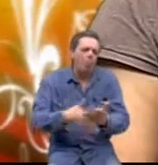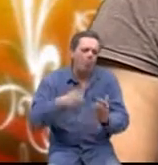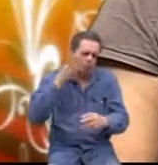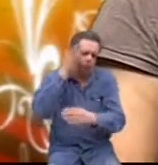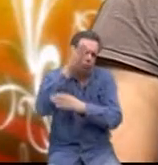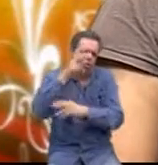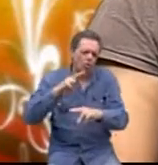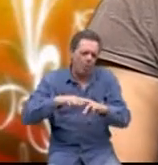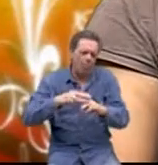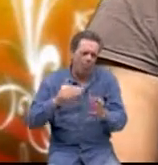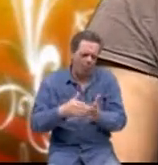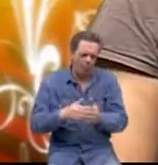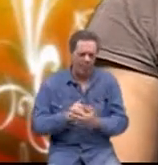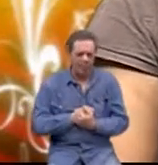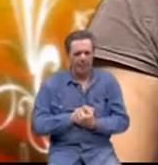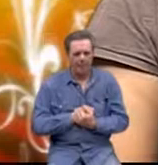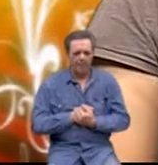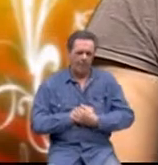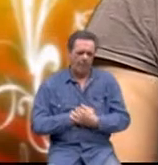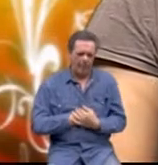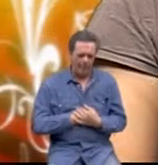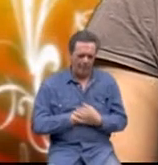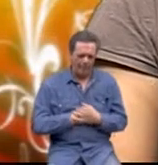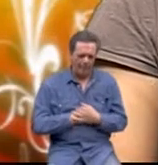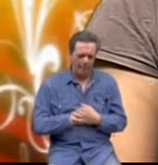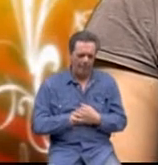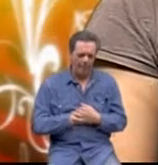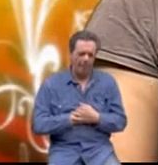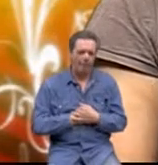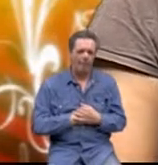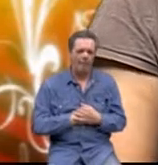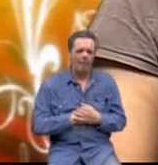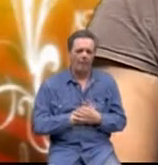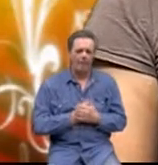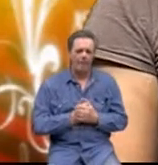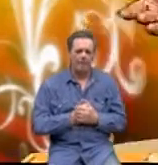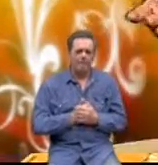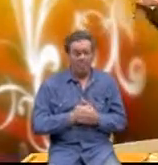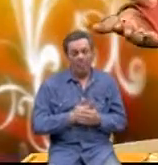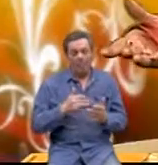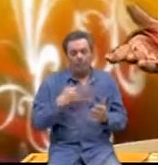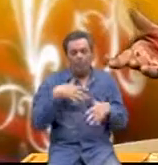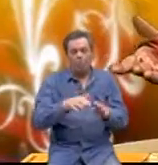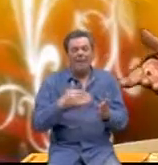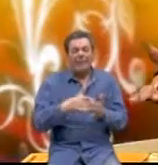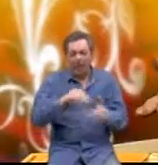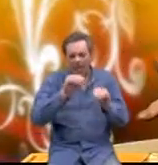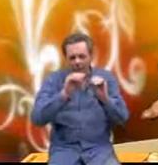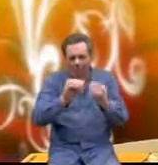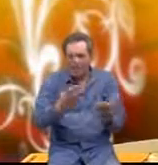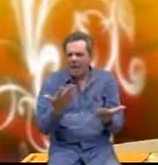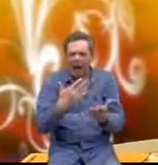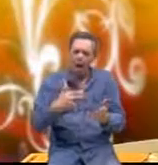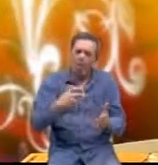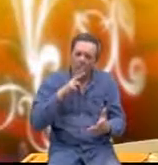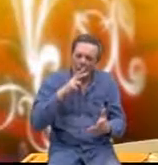i mi sami koji nemamo takve poteškoće često tražimo i posežemo za pomoć unutar svoje obitelji koju imamo. Zapravo treba ljude i naučiti da traže pomoć. Da, i učiniti